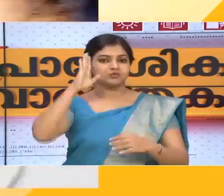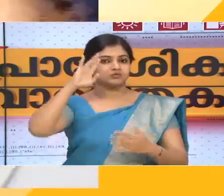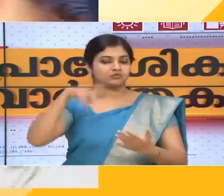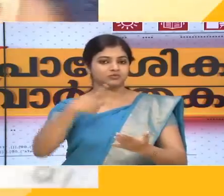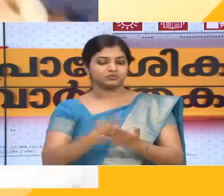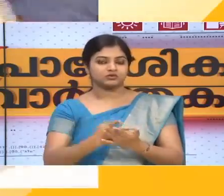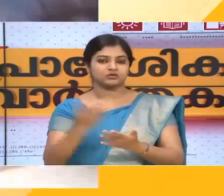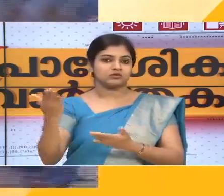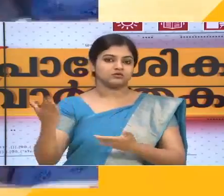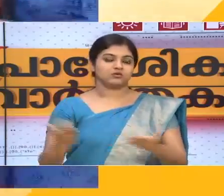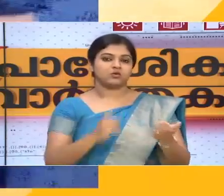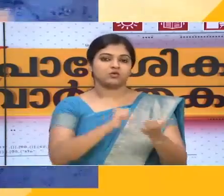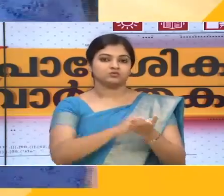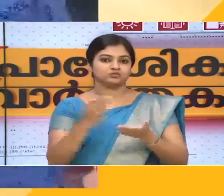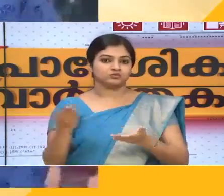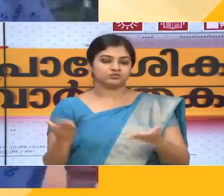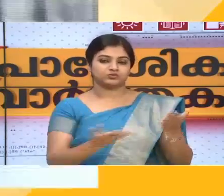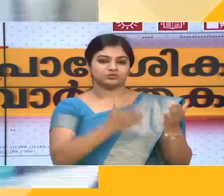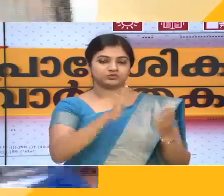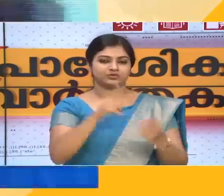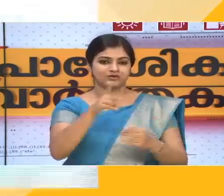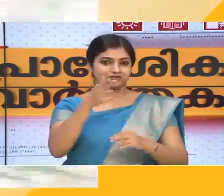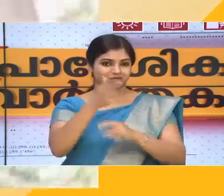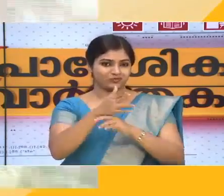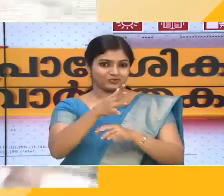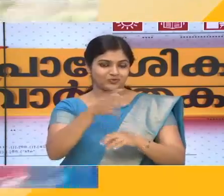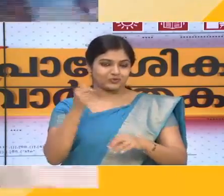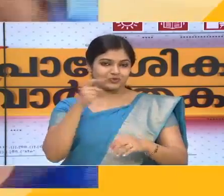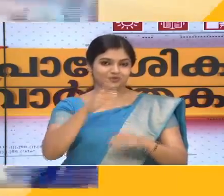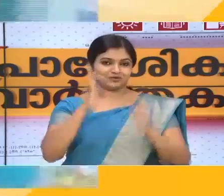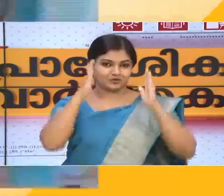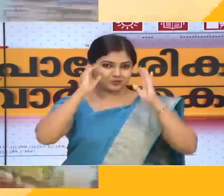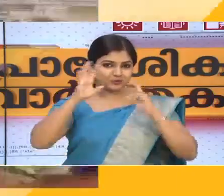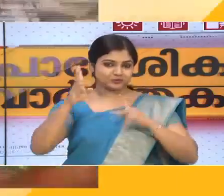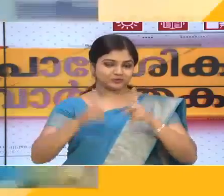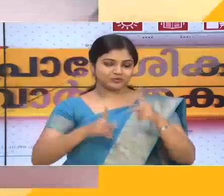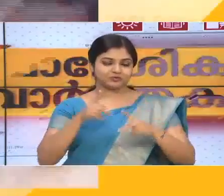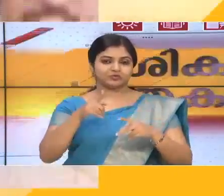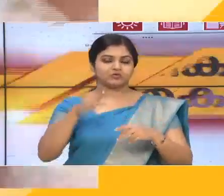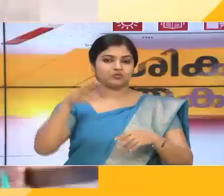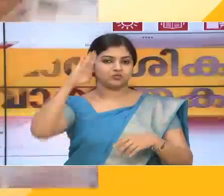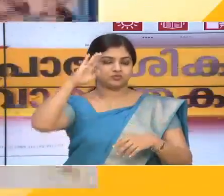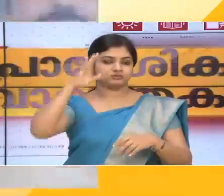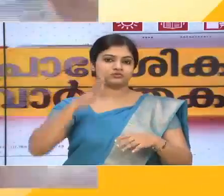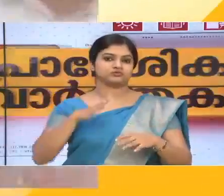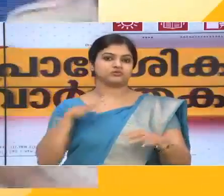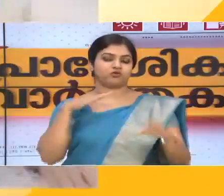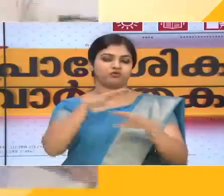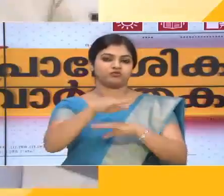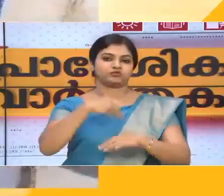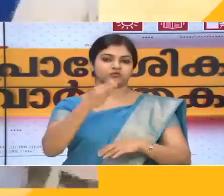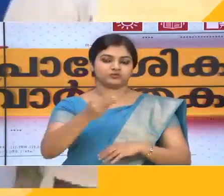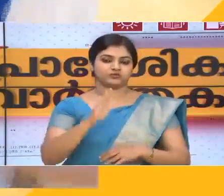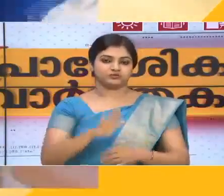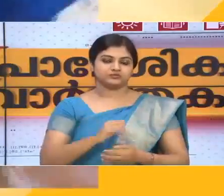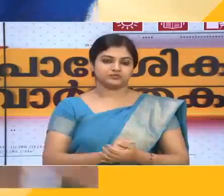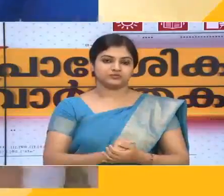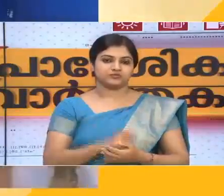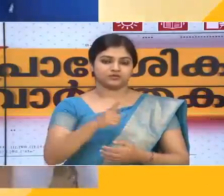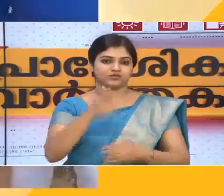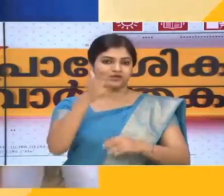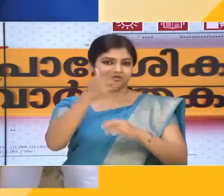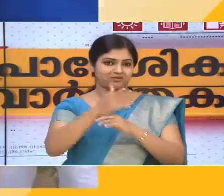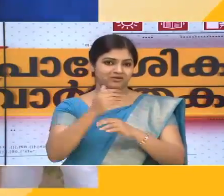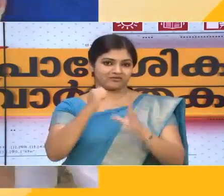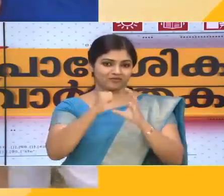നിലയിൽ എടുത്തുകൊണ്ടുവരികയുമായിരുന്നു. ഈ ദൃശ്യങ്ങൾ പകർത്താൻ ശ്രമിച്ച മാധ്യമപ്രവർത്തകർക്ക് നേരെയായിരുന്നു സിവിൽ പോലീസുകാരുടെ കയ്യേറ്റം. ഇവർ ക്യാമറ